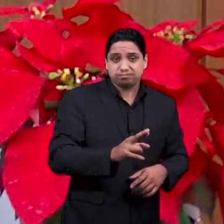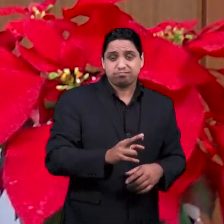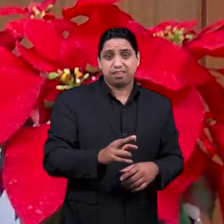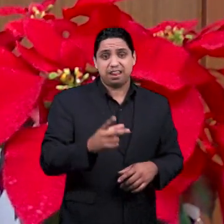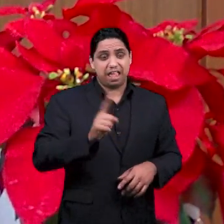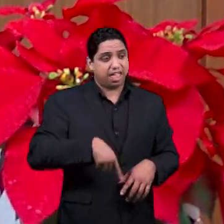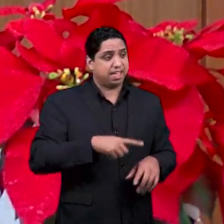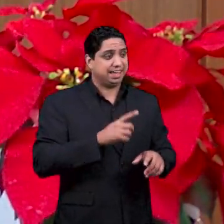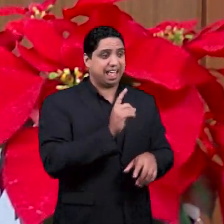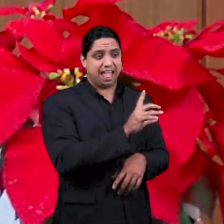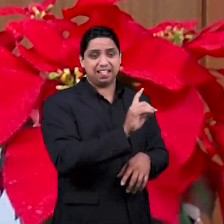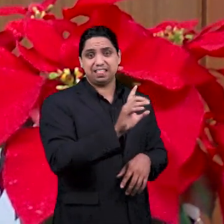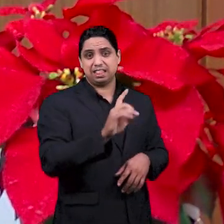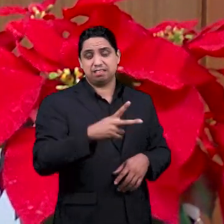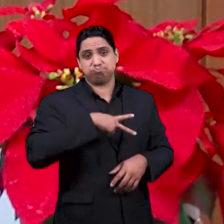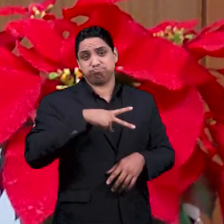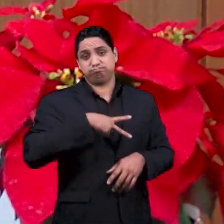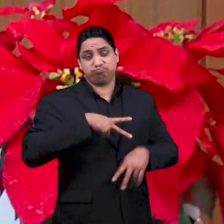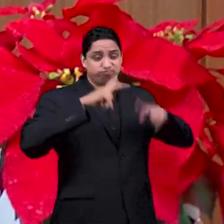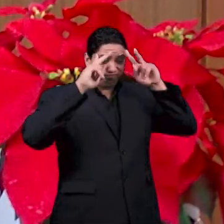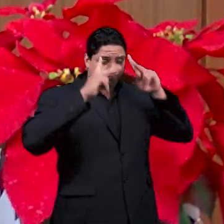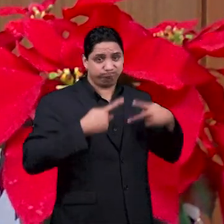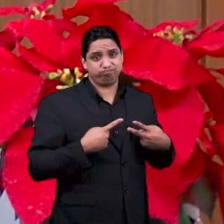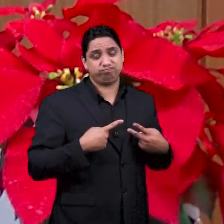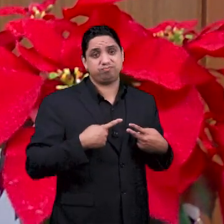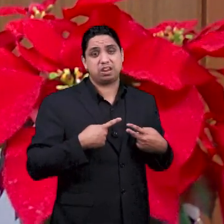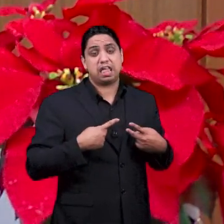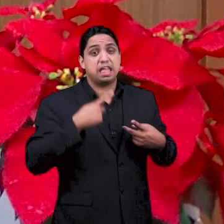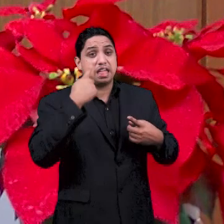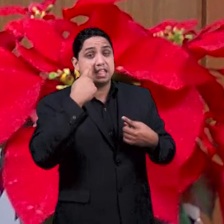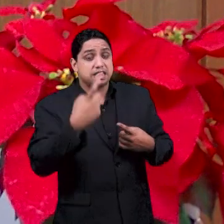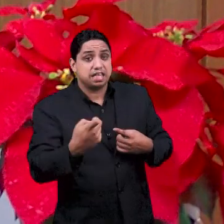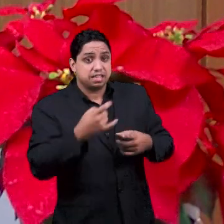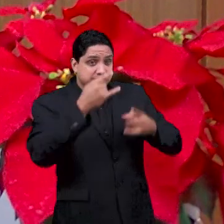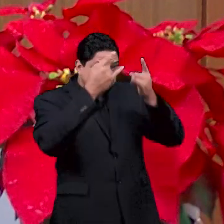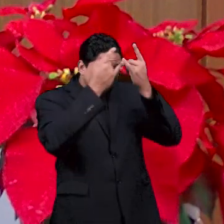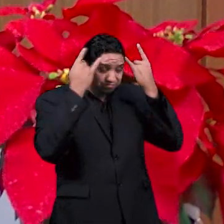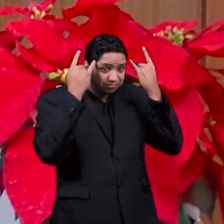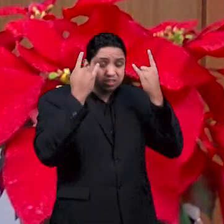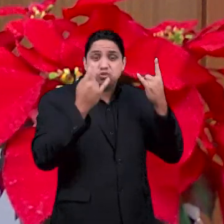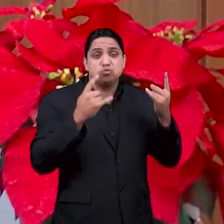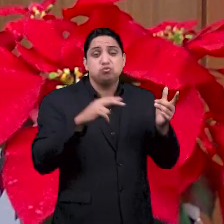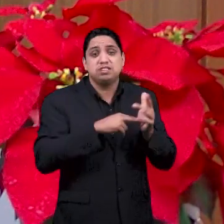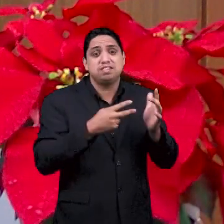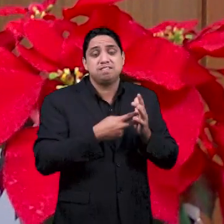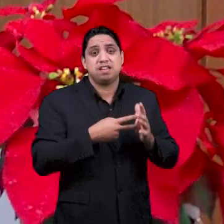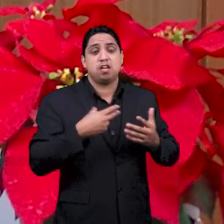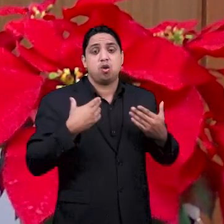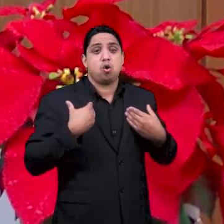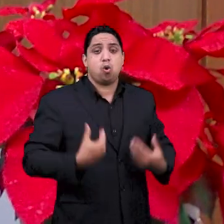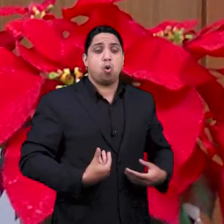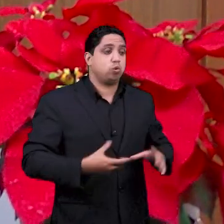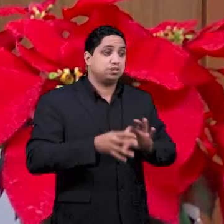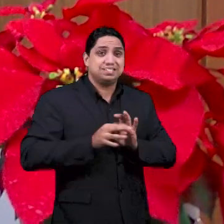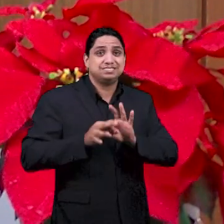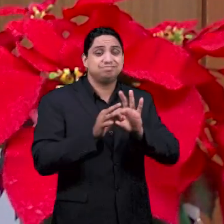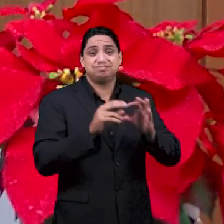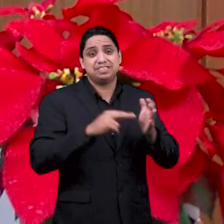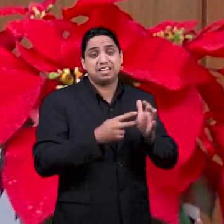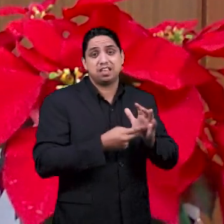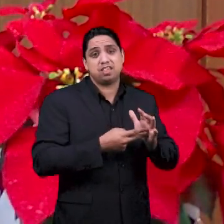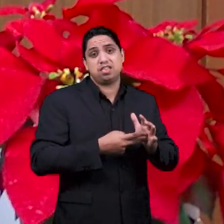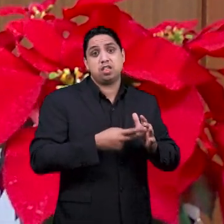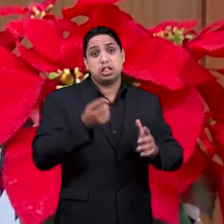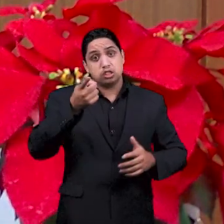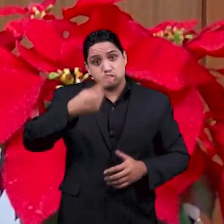Плоть, человеческие интересы не имеют отношения к телу Христову. Тело Христово